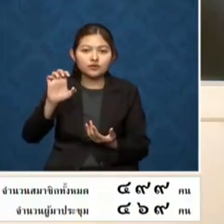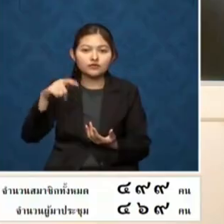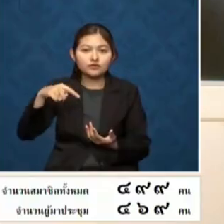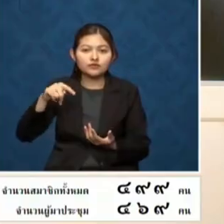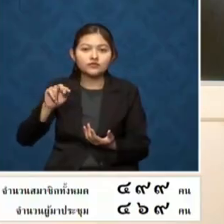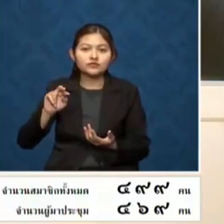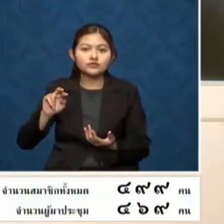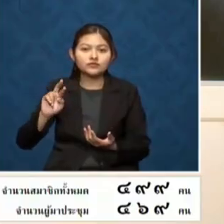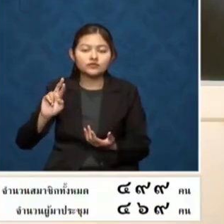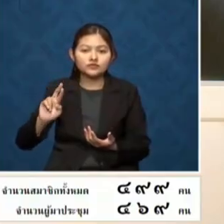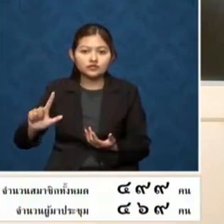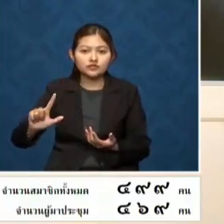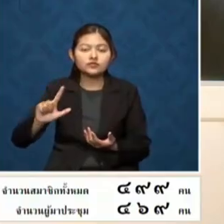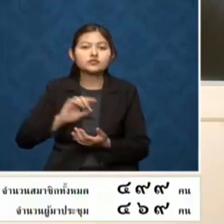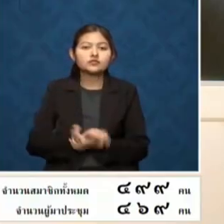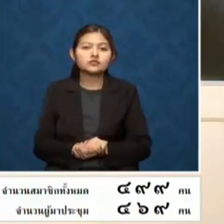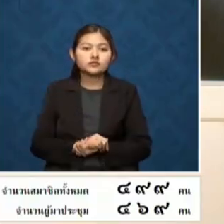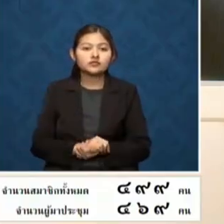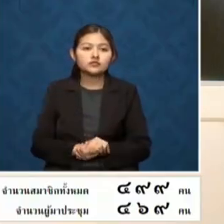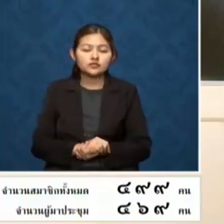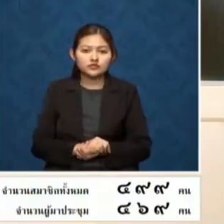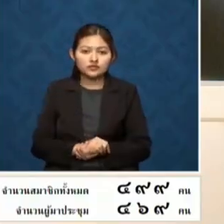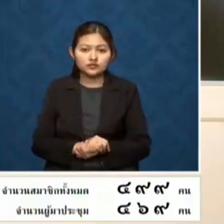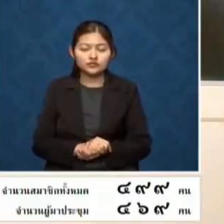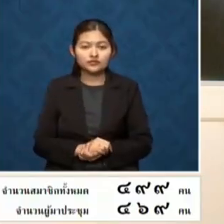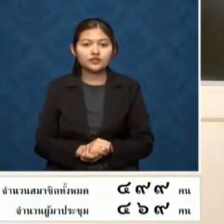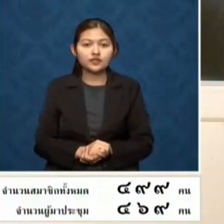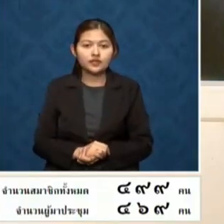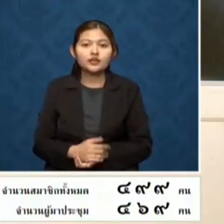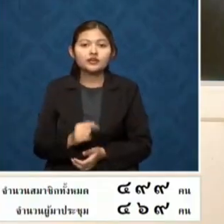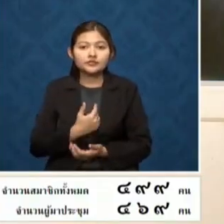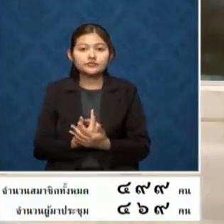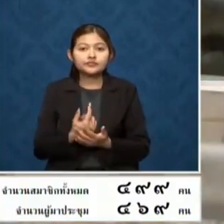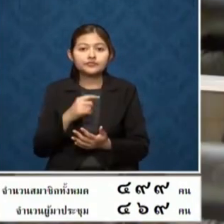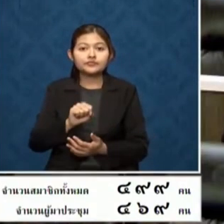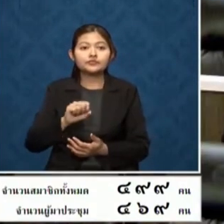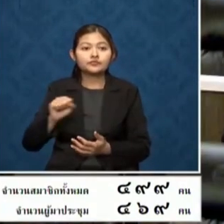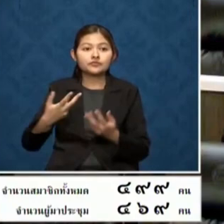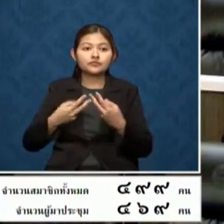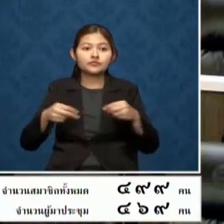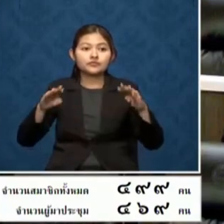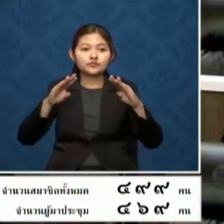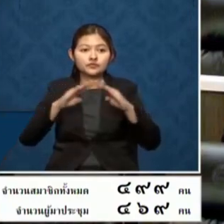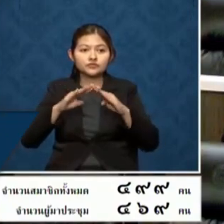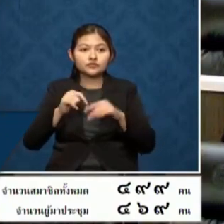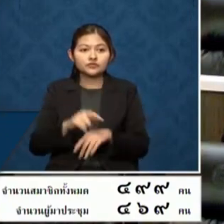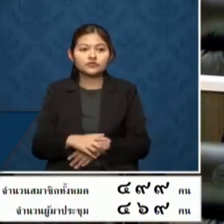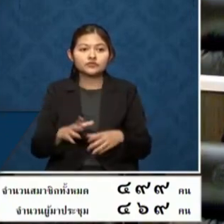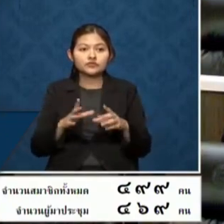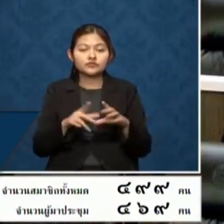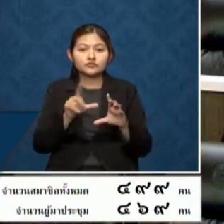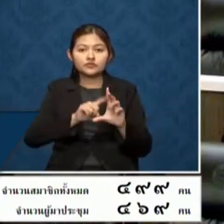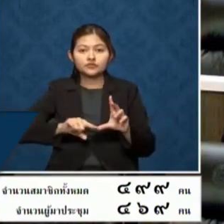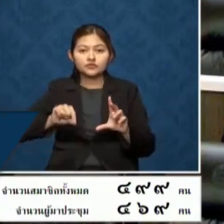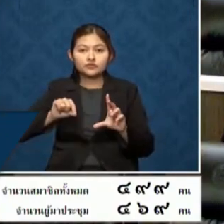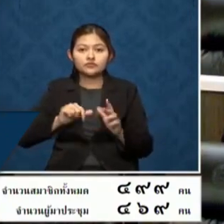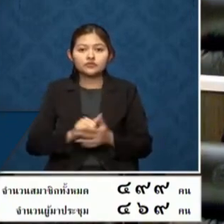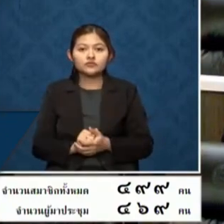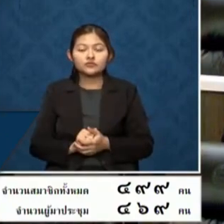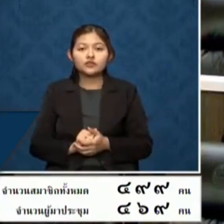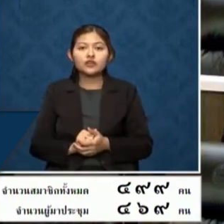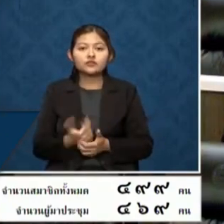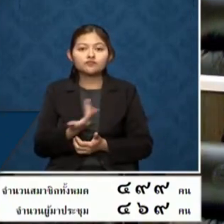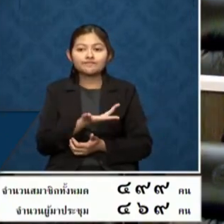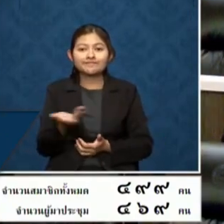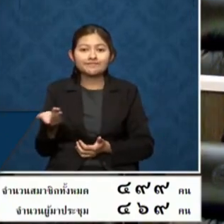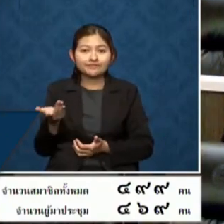ครับเรียนท่านประธานสภาที่เคารพครับผมกิตติพลปานพรหมมาศผู้แทนราษฎรจังหวัดนครปฐมเขต 4พักก้าไกลครับก็หลายๆ